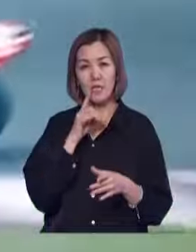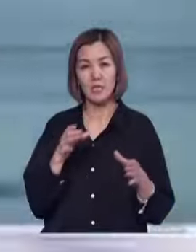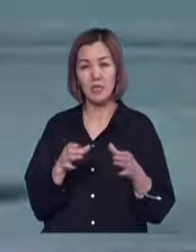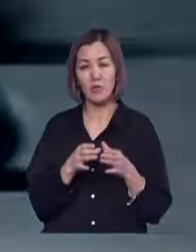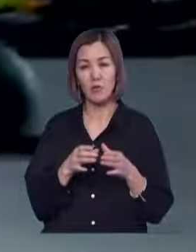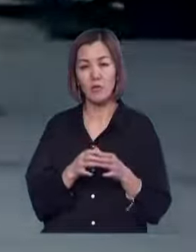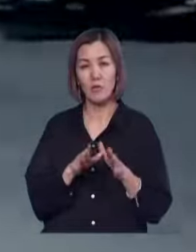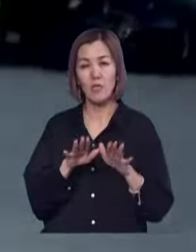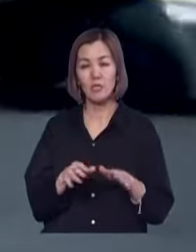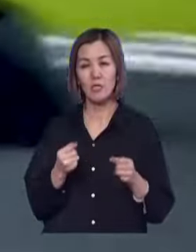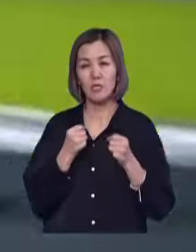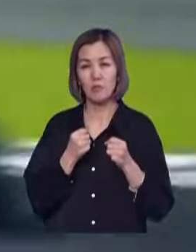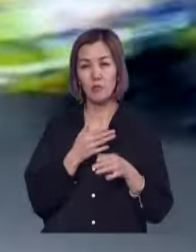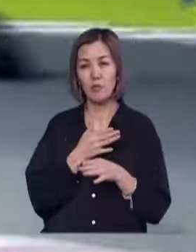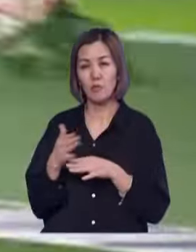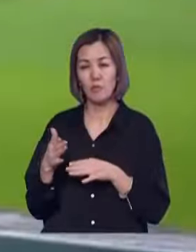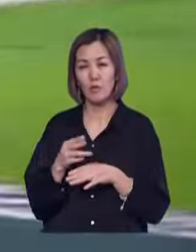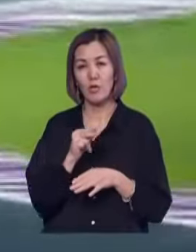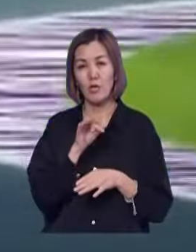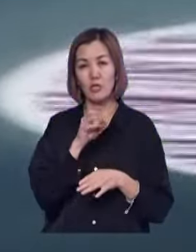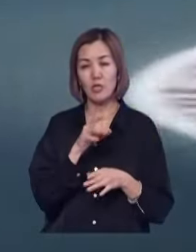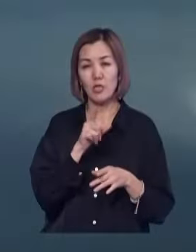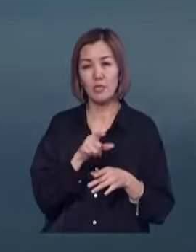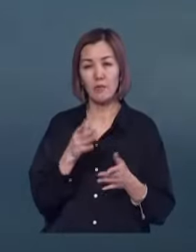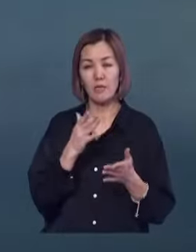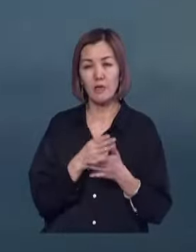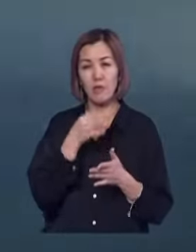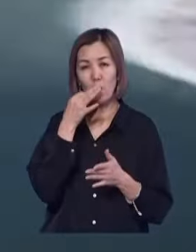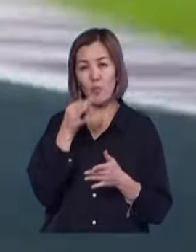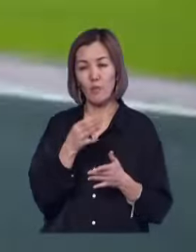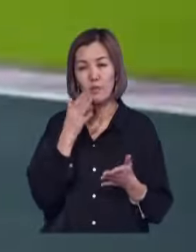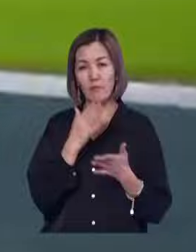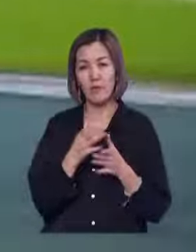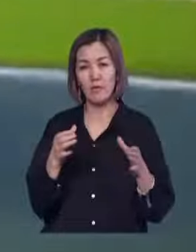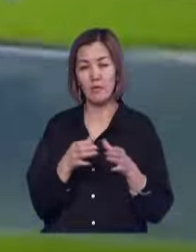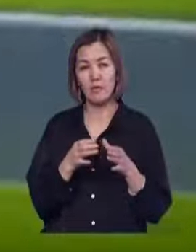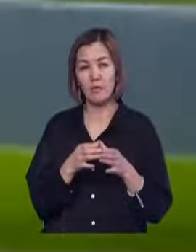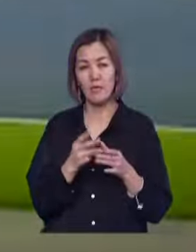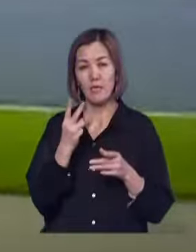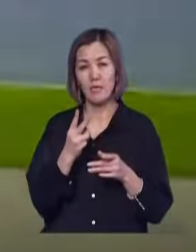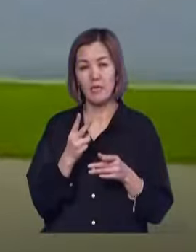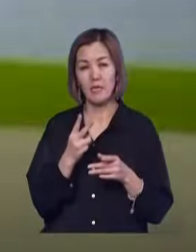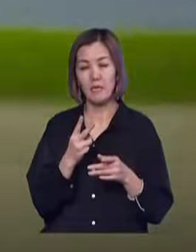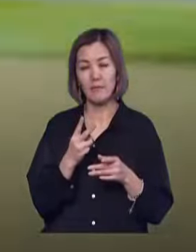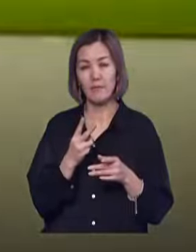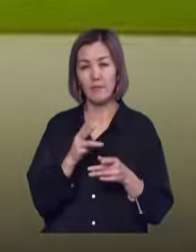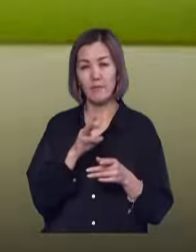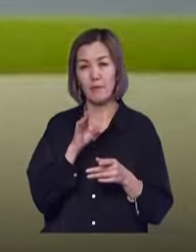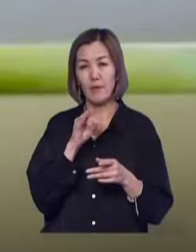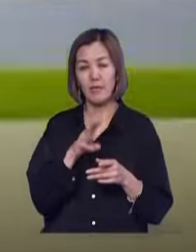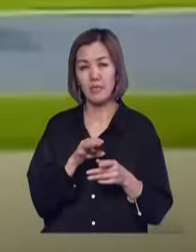сапында жергілікті спортшылардан бөлек чехия азаматтары да бар. Тәжірибелі кіші Карл Пешек пен Дмитрий Прискоко және